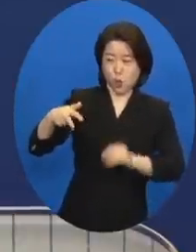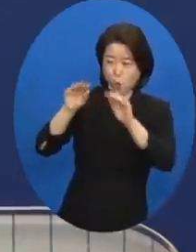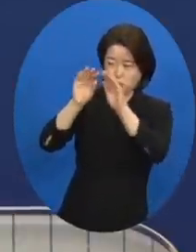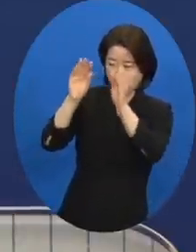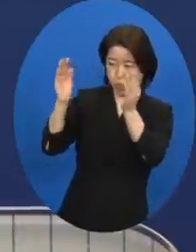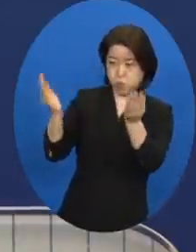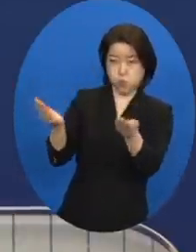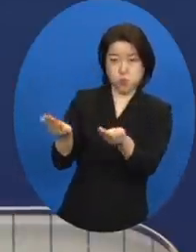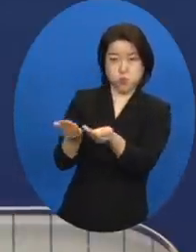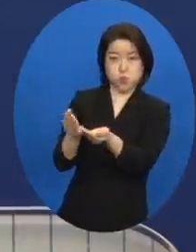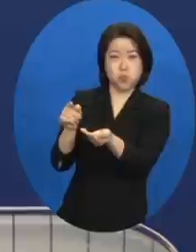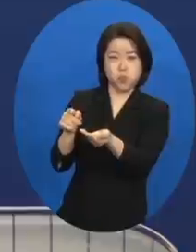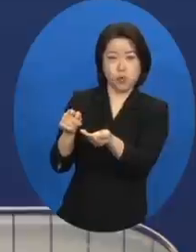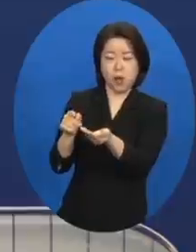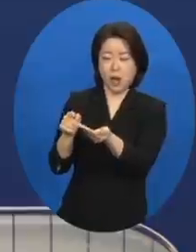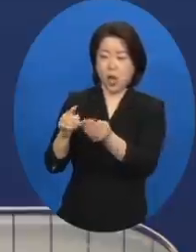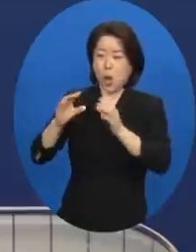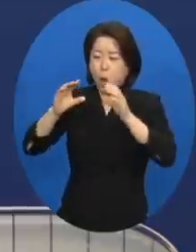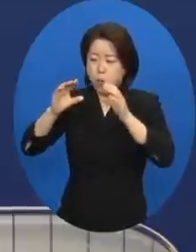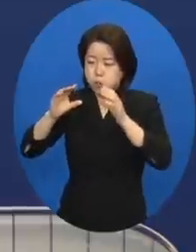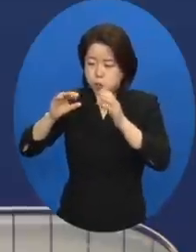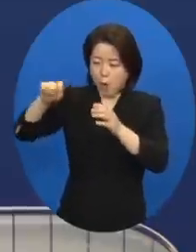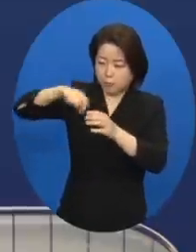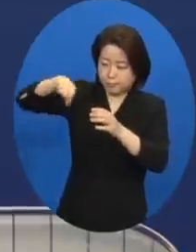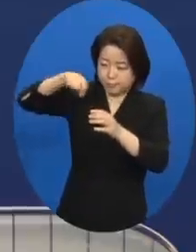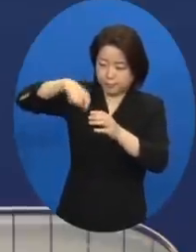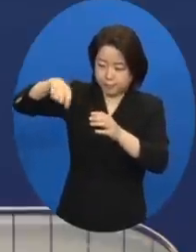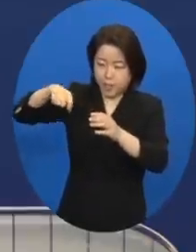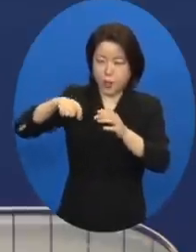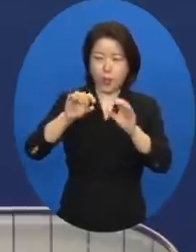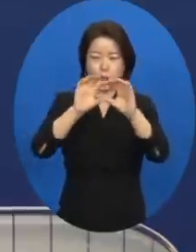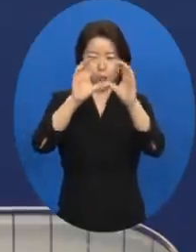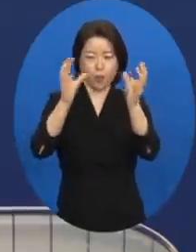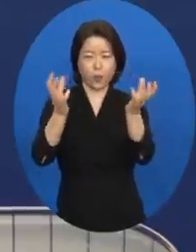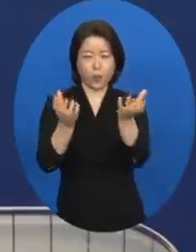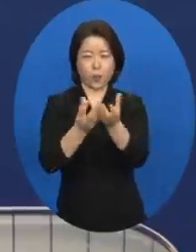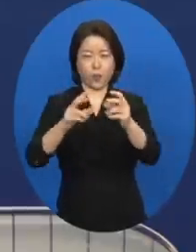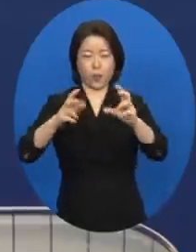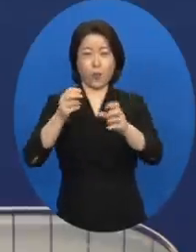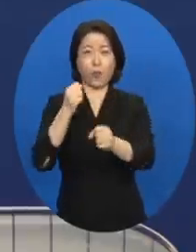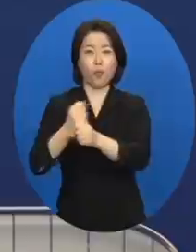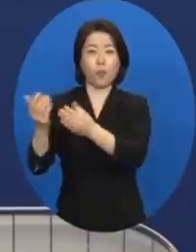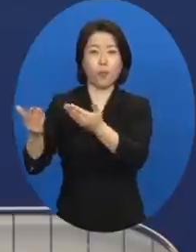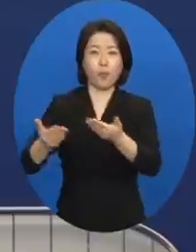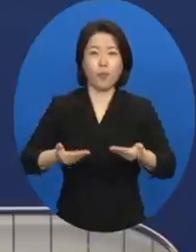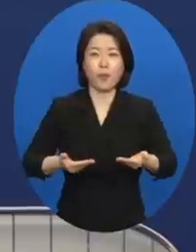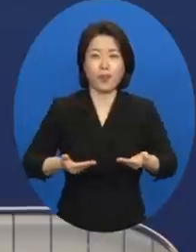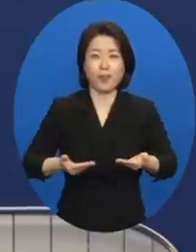오줌볼을 묶어갖고 공으로 만들어 주셔서